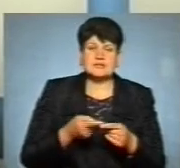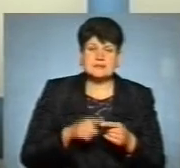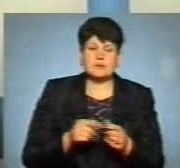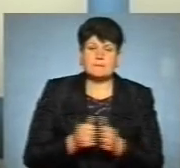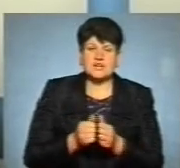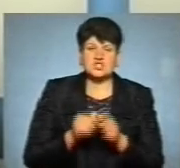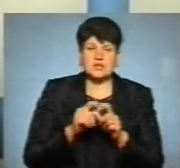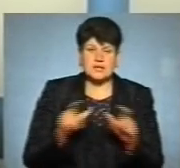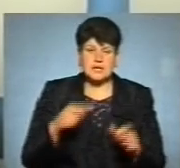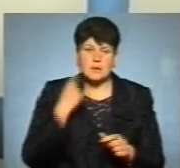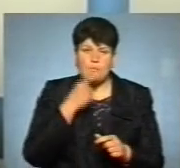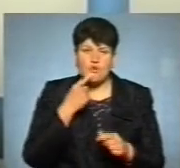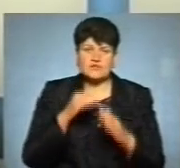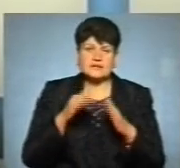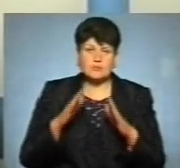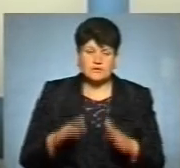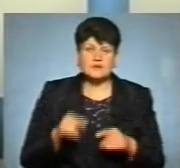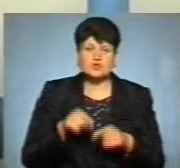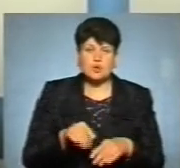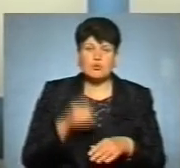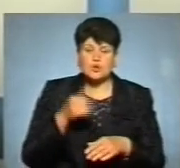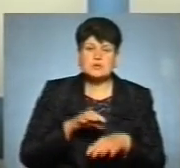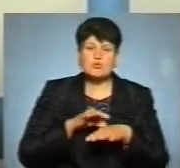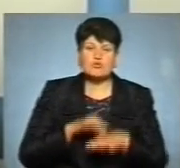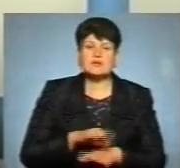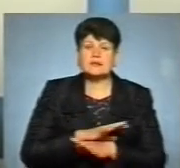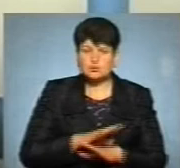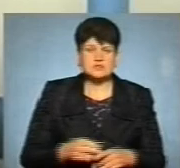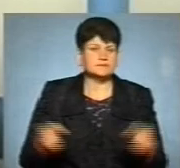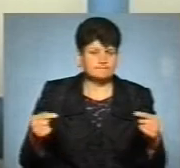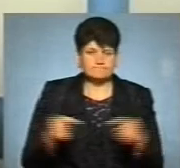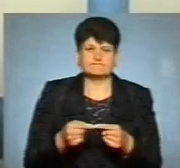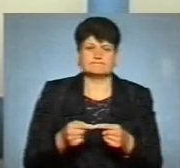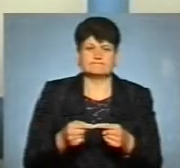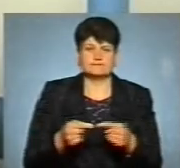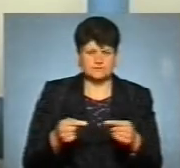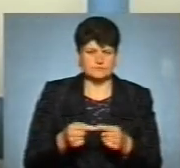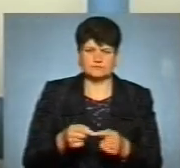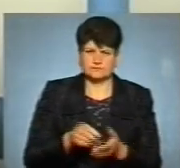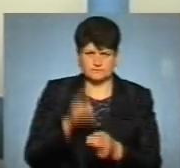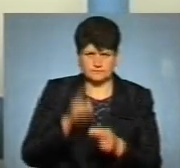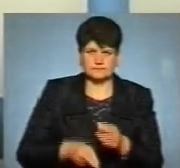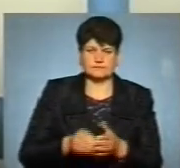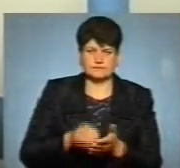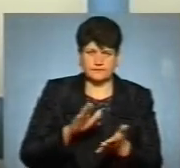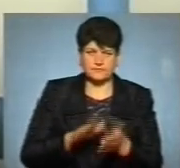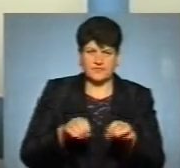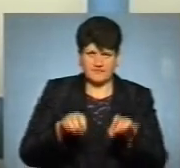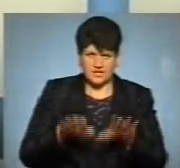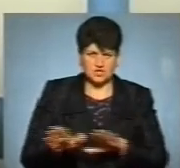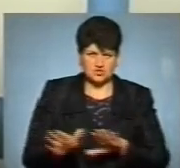табори і мовні табори при школах. Вони цього року проводитися не будуть. Це вже остаточне рішення. Щодо якраз от